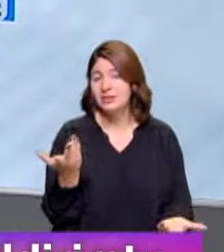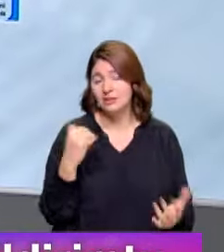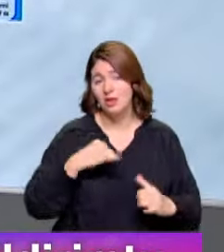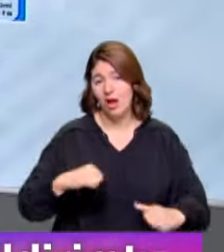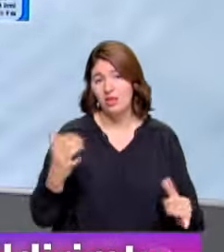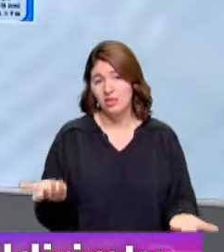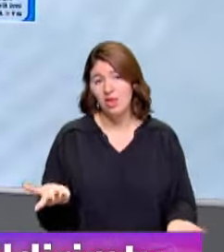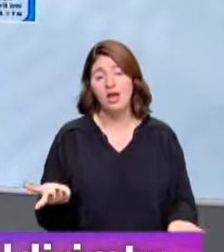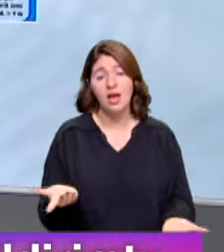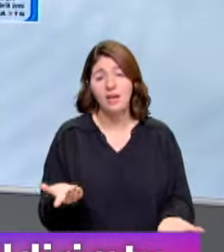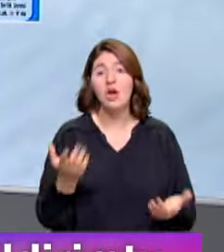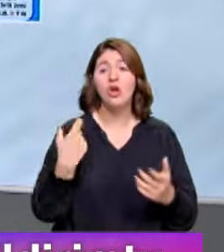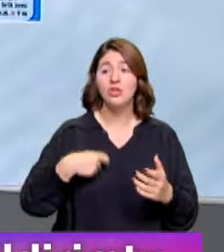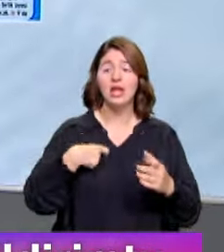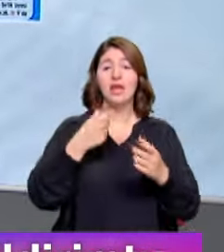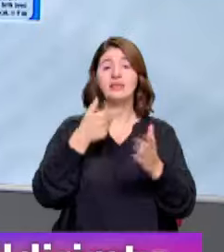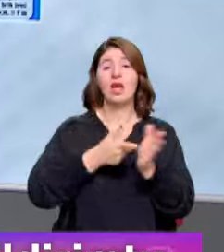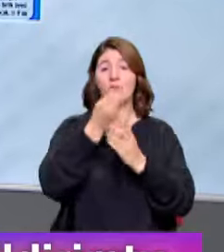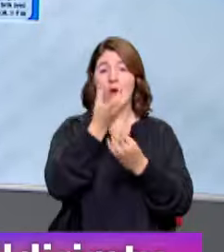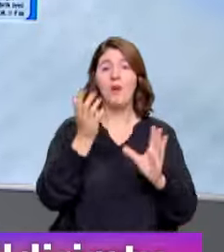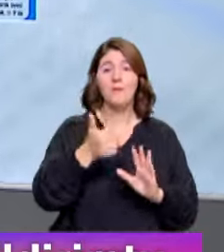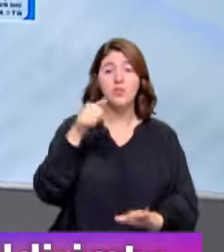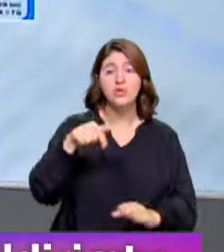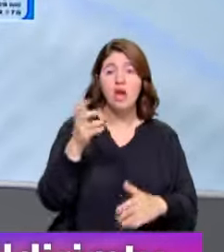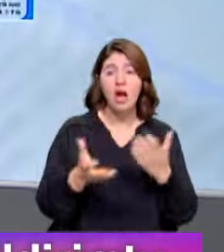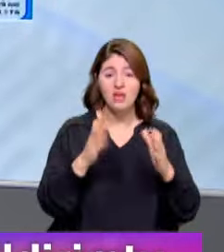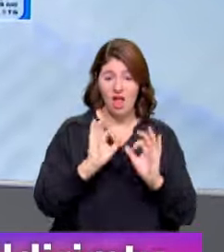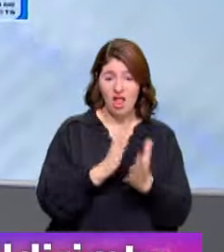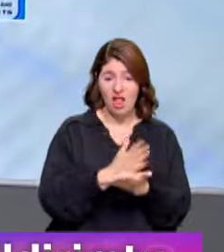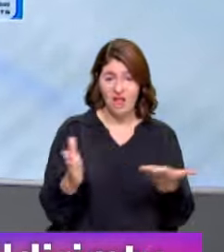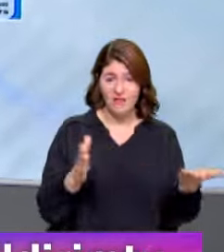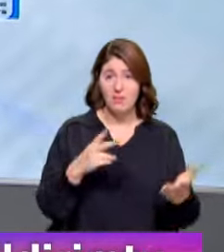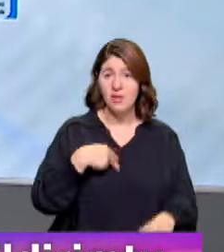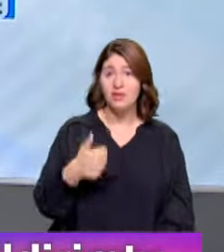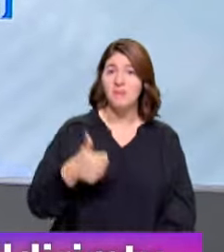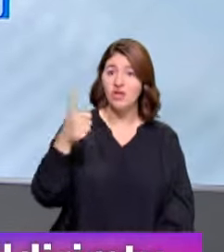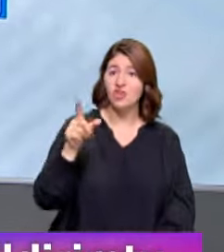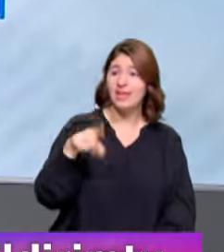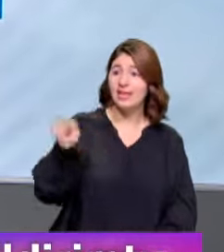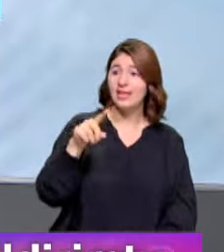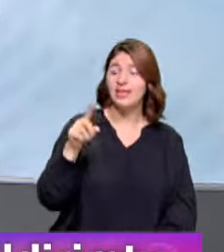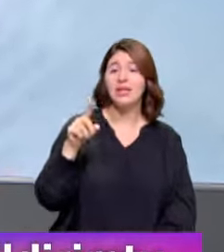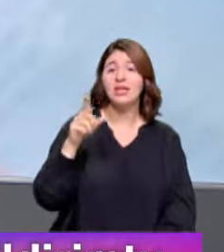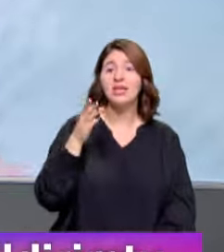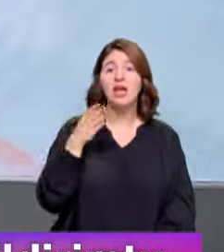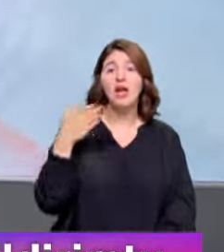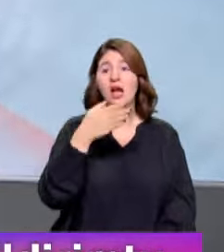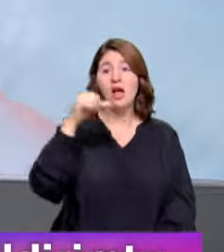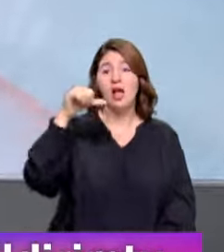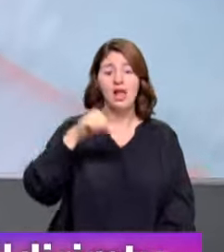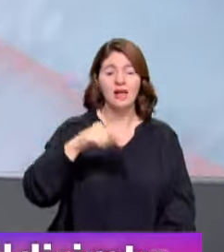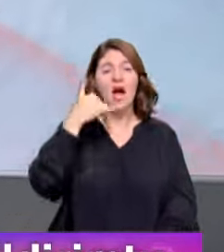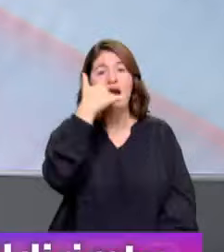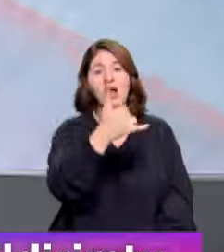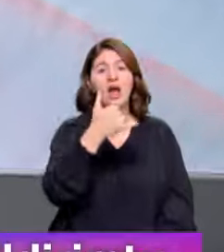rahatlıkla. Özellikle de Tarım ve Orman Bakanı'nın bu yangınlar sürerken belediye başkanlarının ulaşamayacağı şekilde